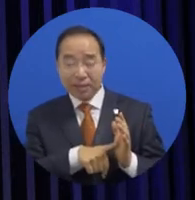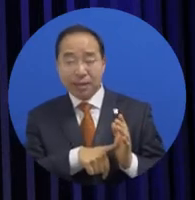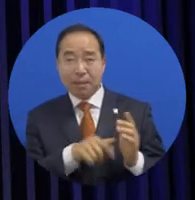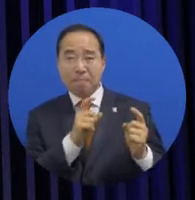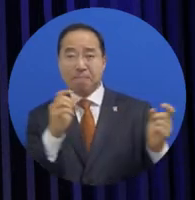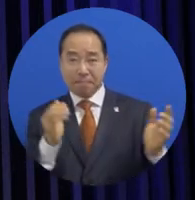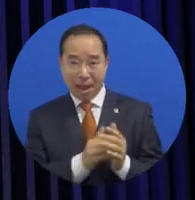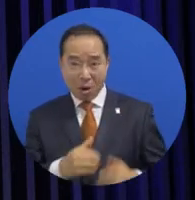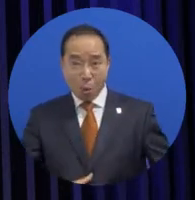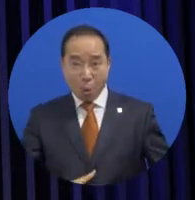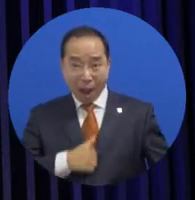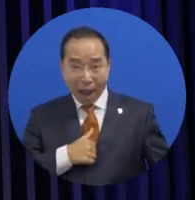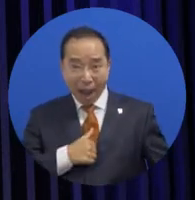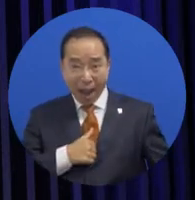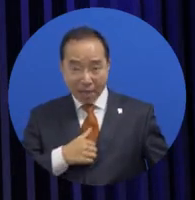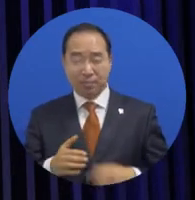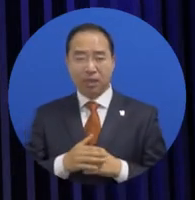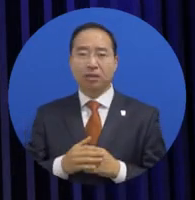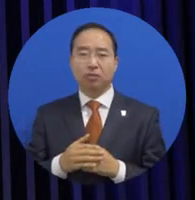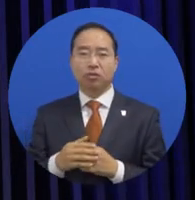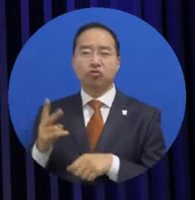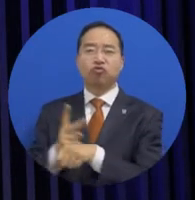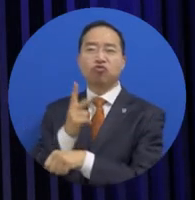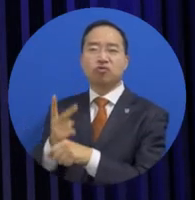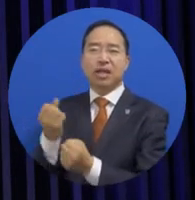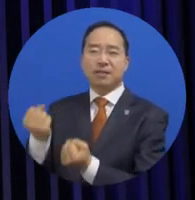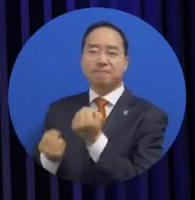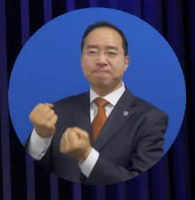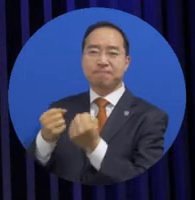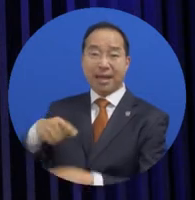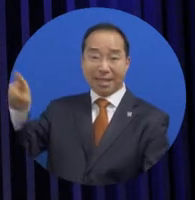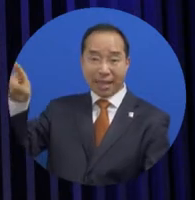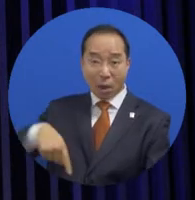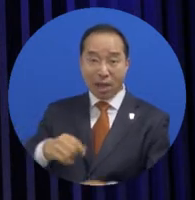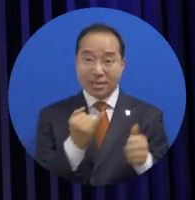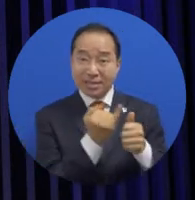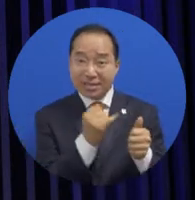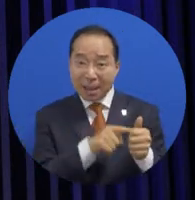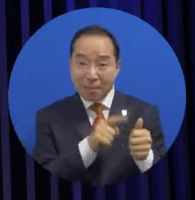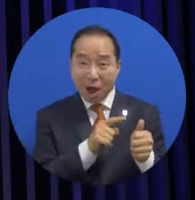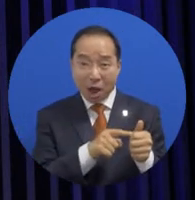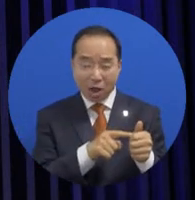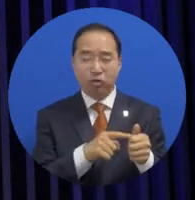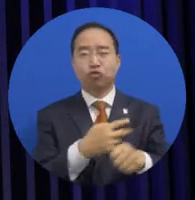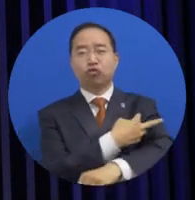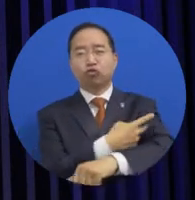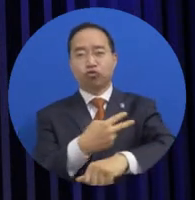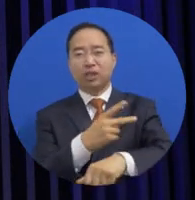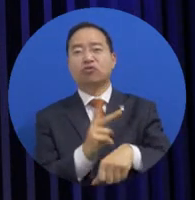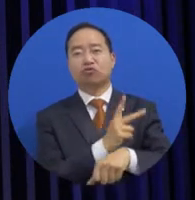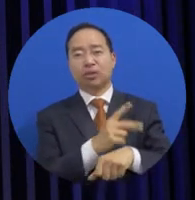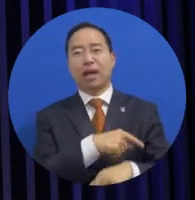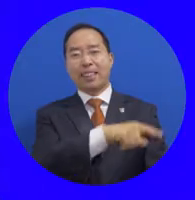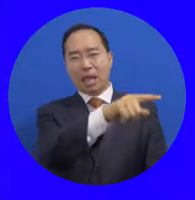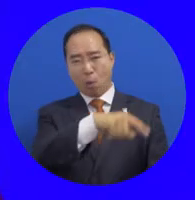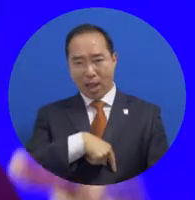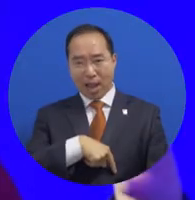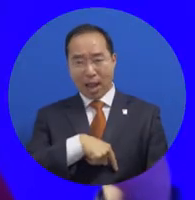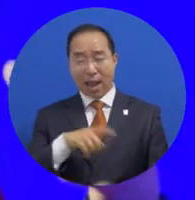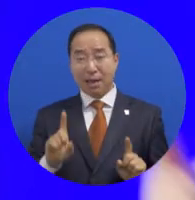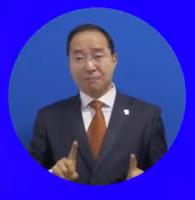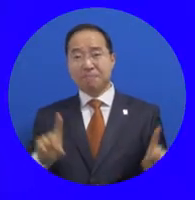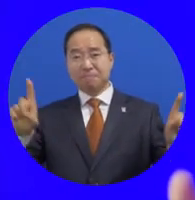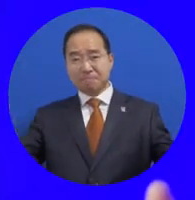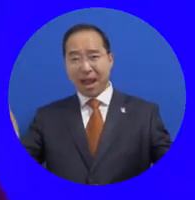다음에 화가 나면 저는 2시간 동안 사이클을 타러 나가고요. 저희 남편은 2시간 동안 수영을 하고 옵니다.